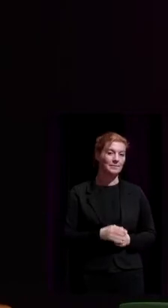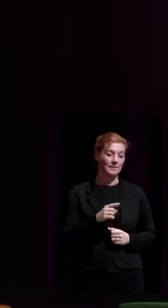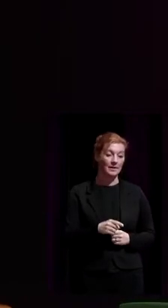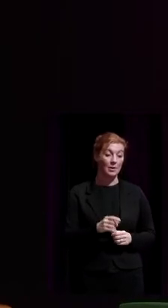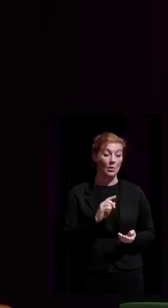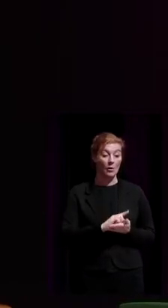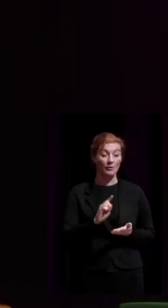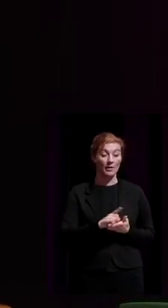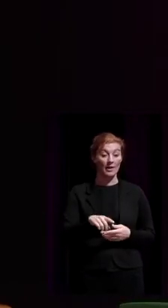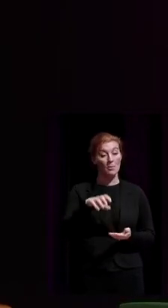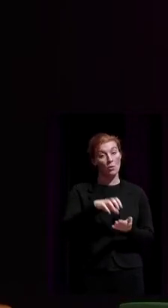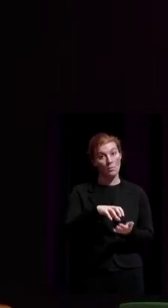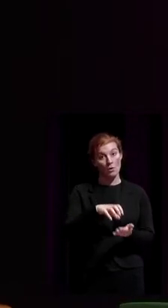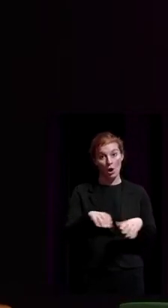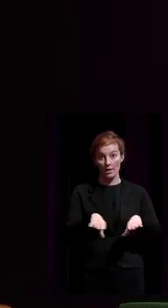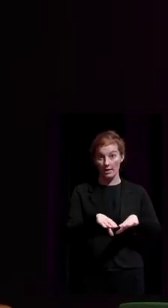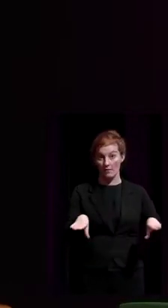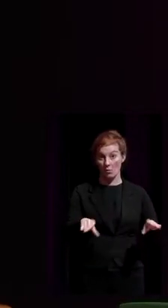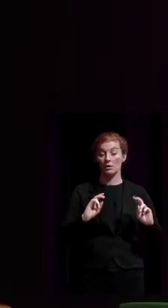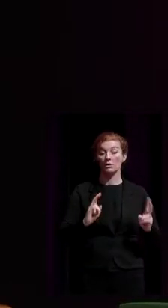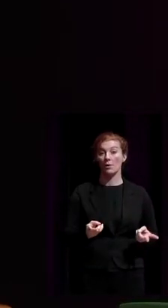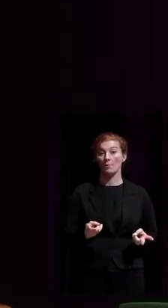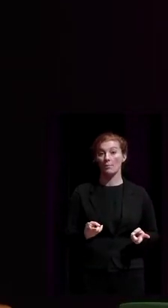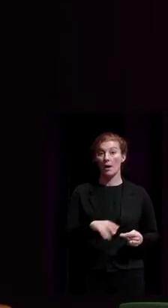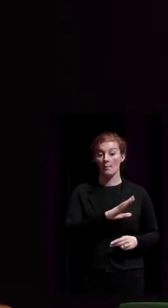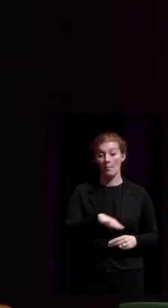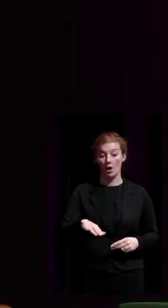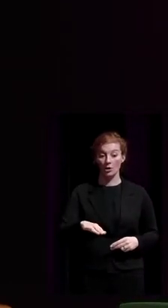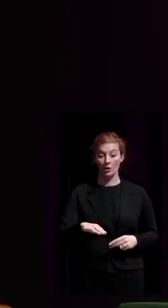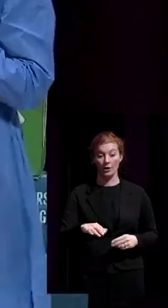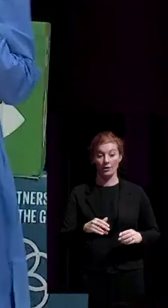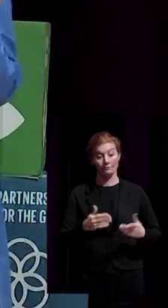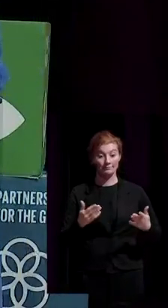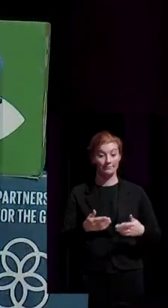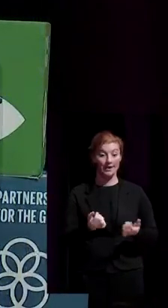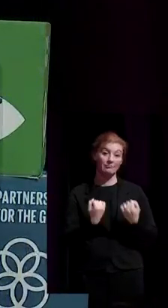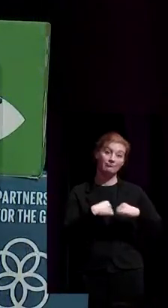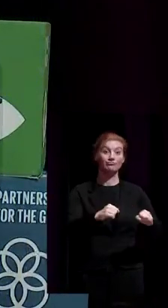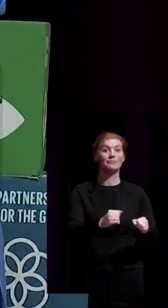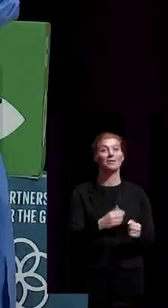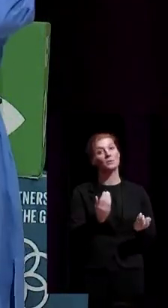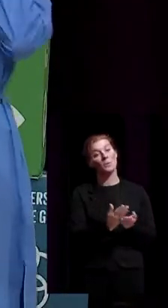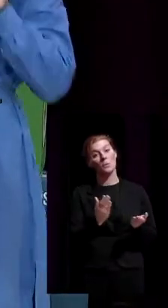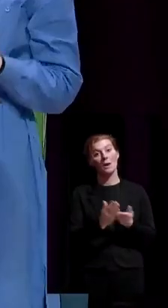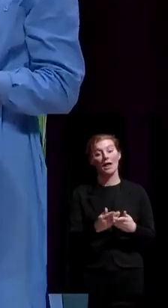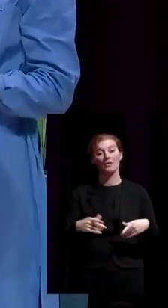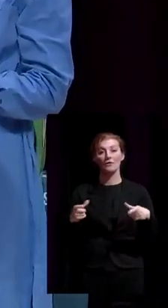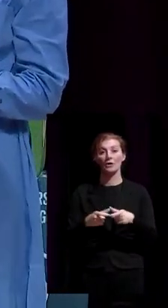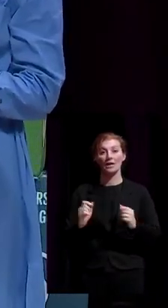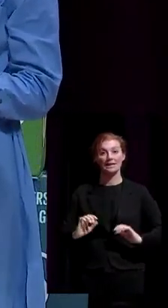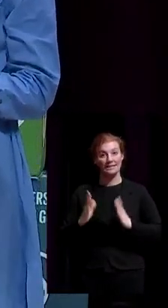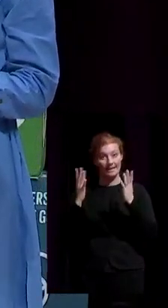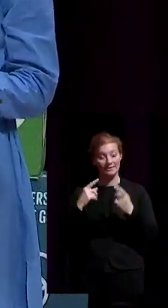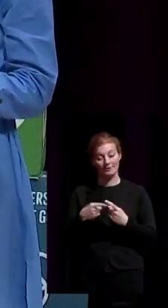på den kommunala nivån som barnet rör sig i skolan och i föreningsliv och